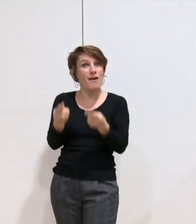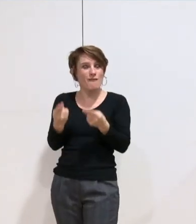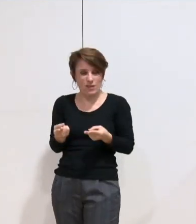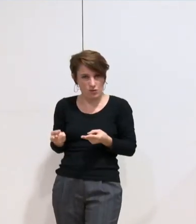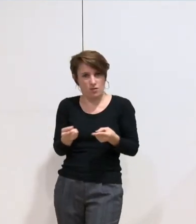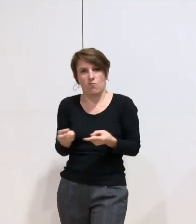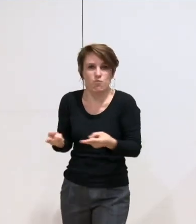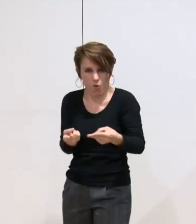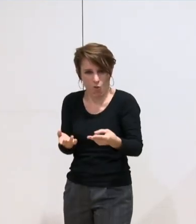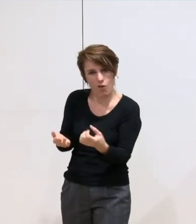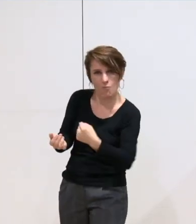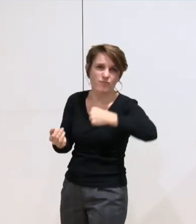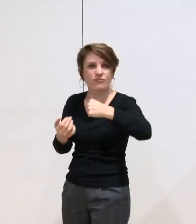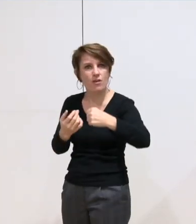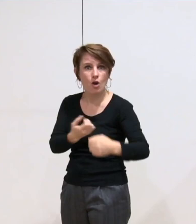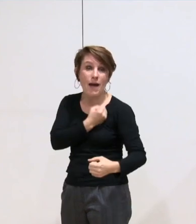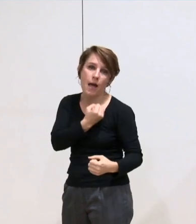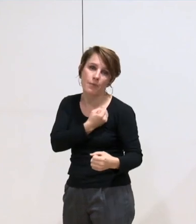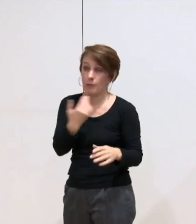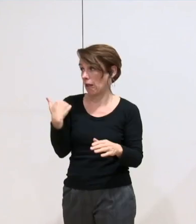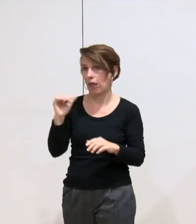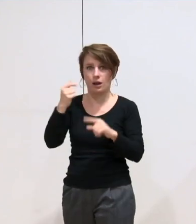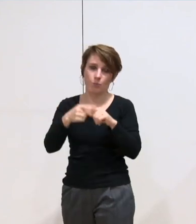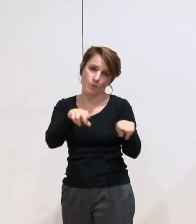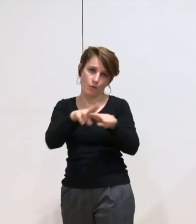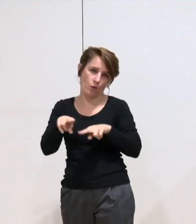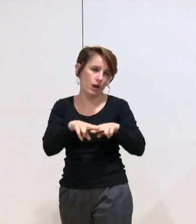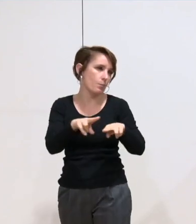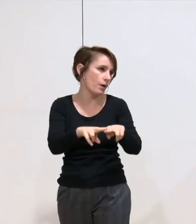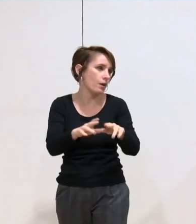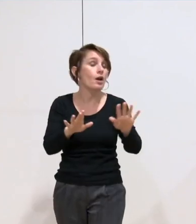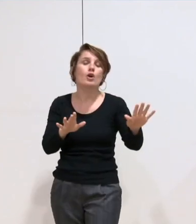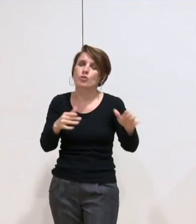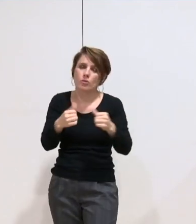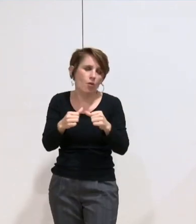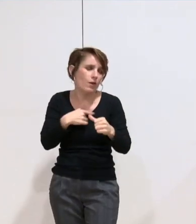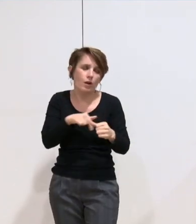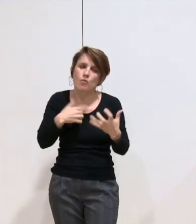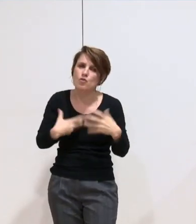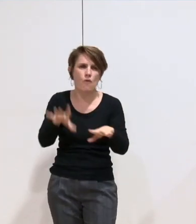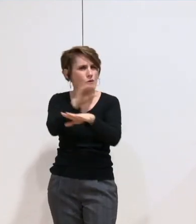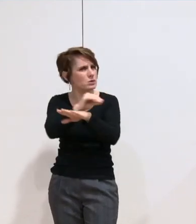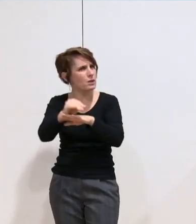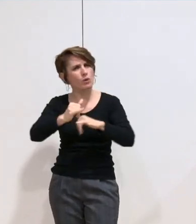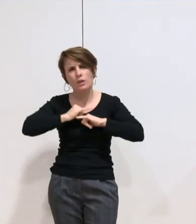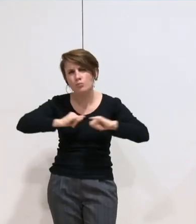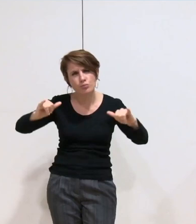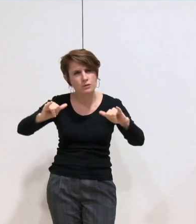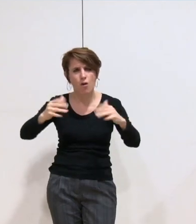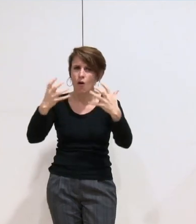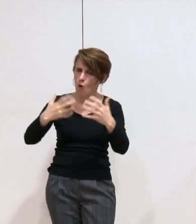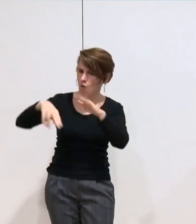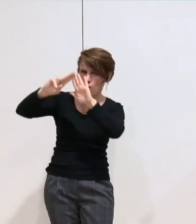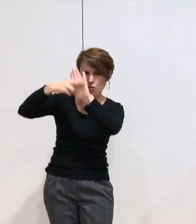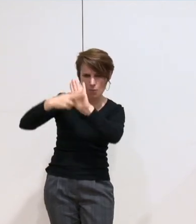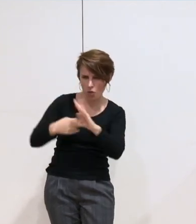pour avoir plus de sécurité et être conforme au règlement de la fédération pour l'utilisation